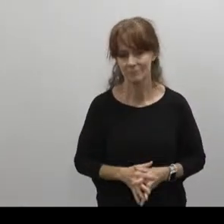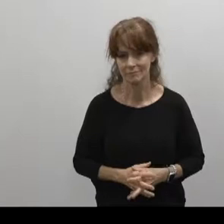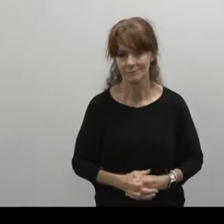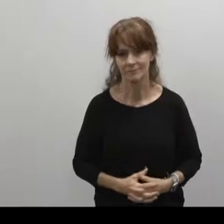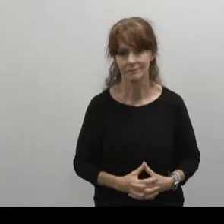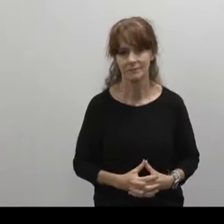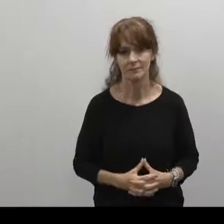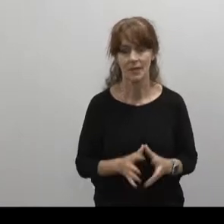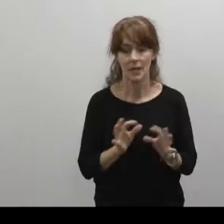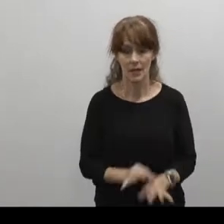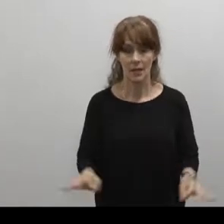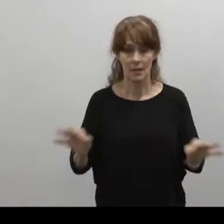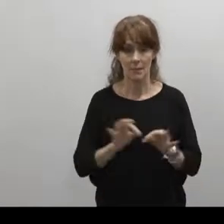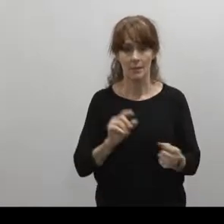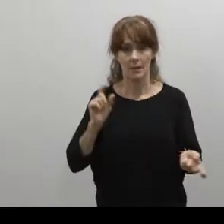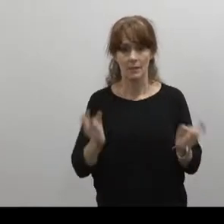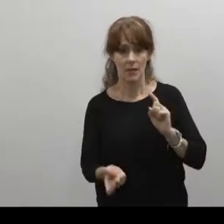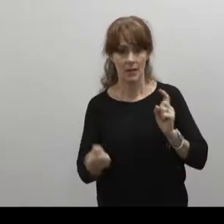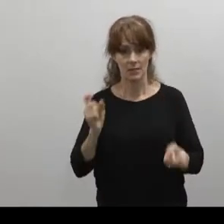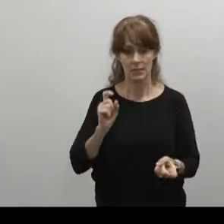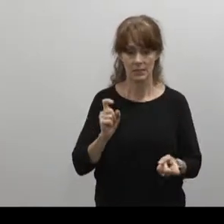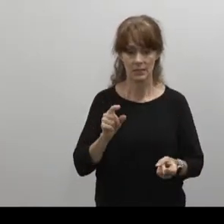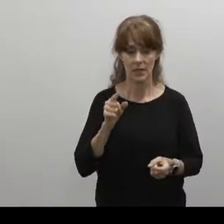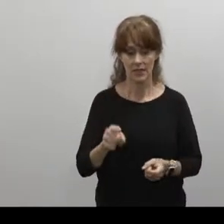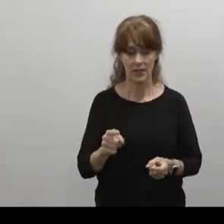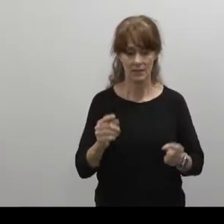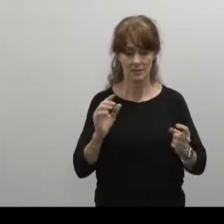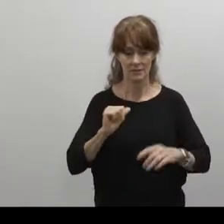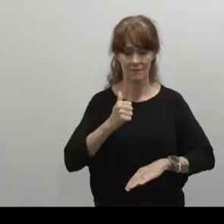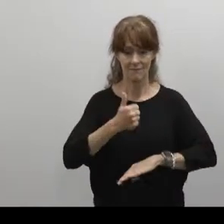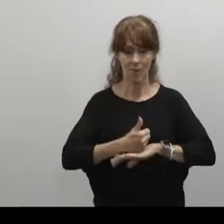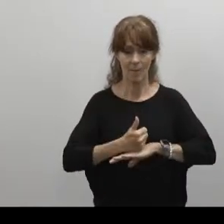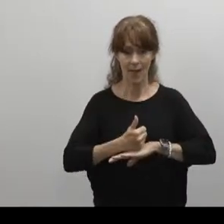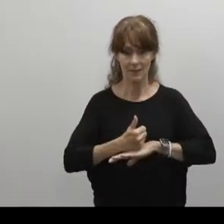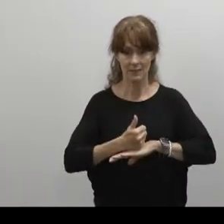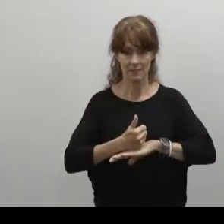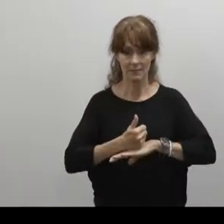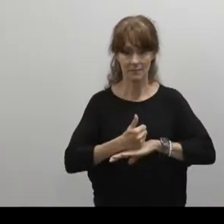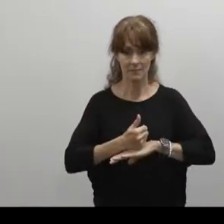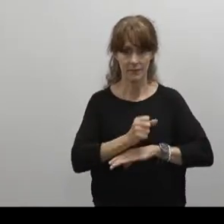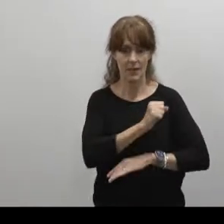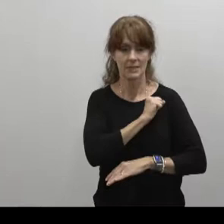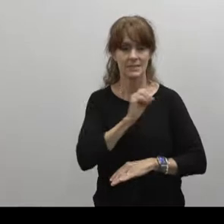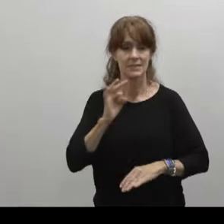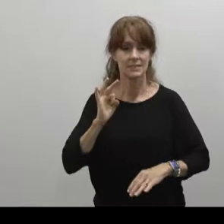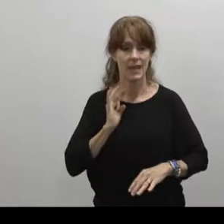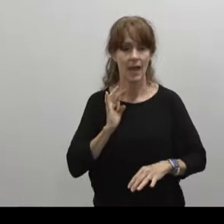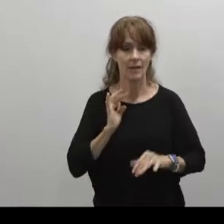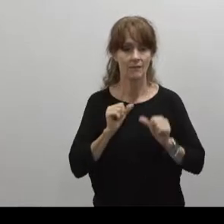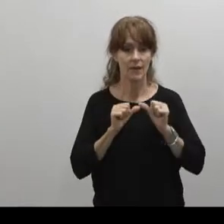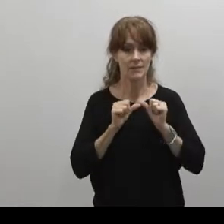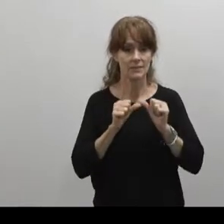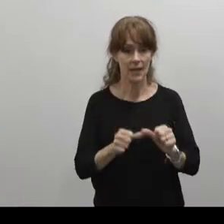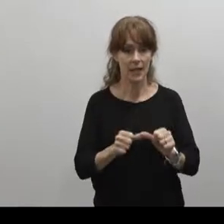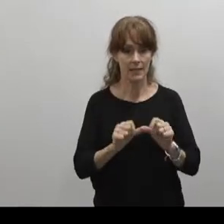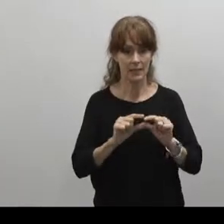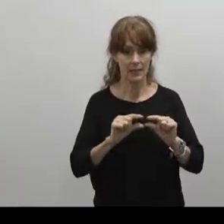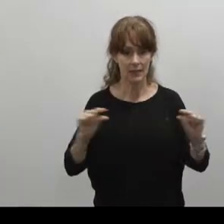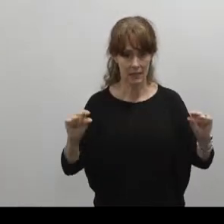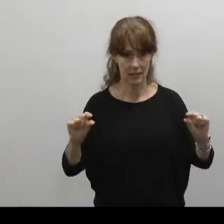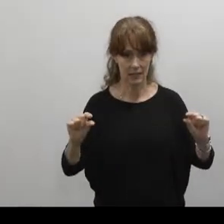ế lý bọt bọt sắc còn chăng ca cái phái thông bí để nét năng khởi nực